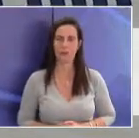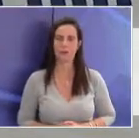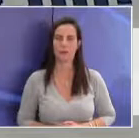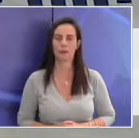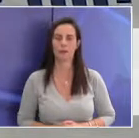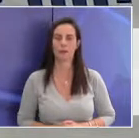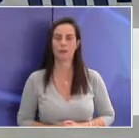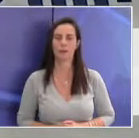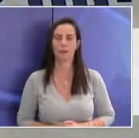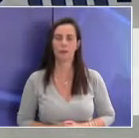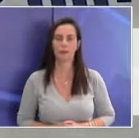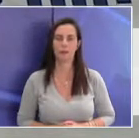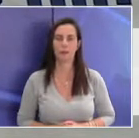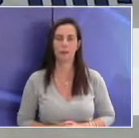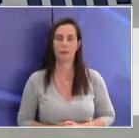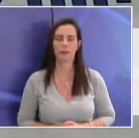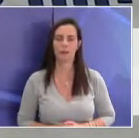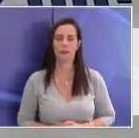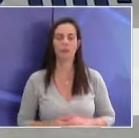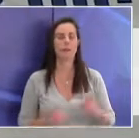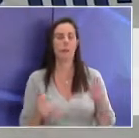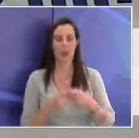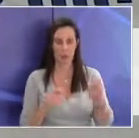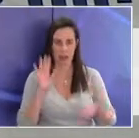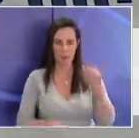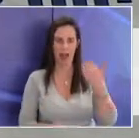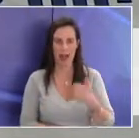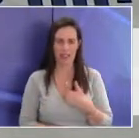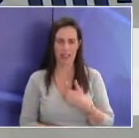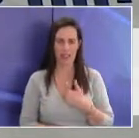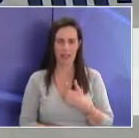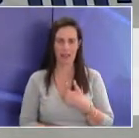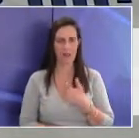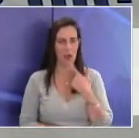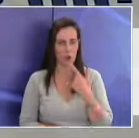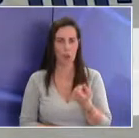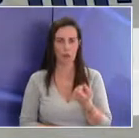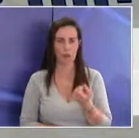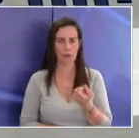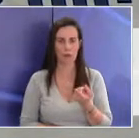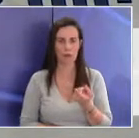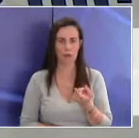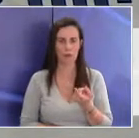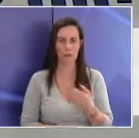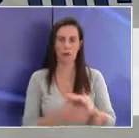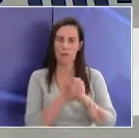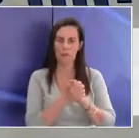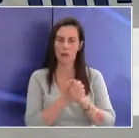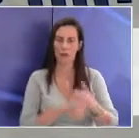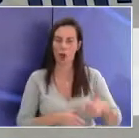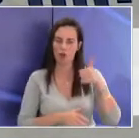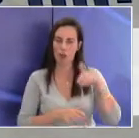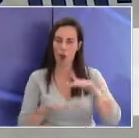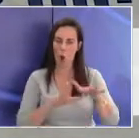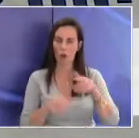כן, כן, אז... אפרופו יוקר המחיה, אז אני מברך את ראשי הקואליציה על